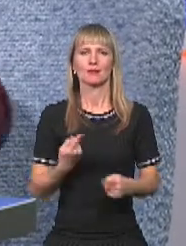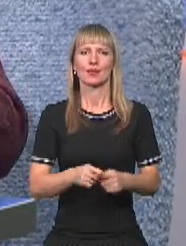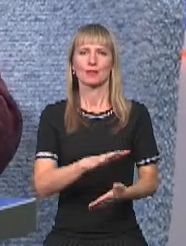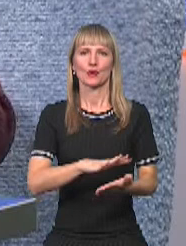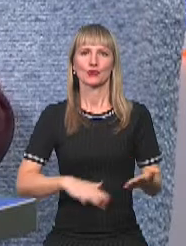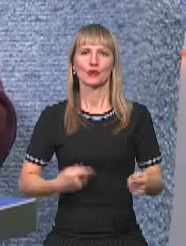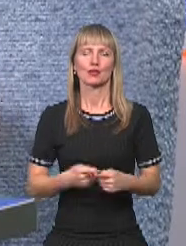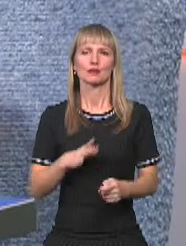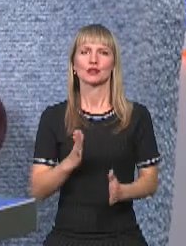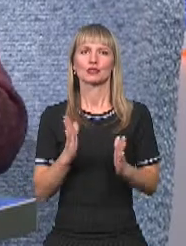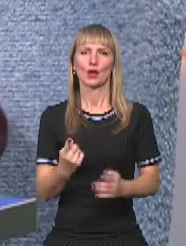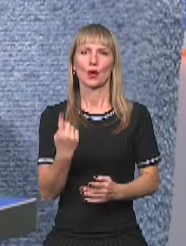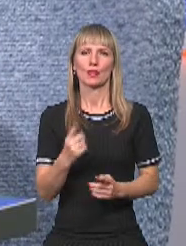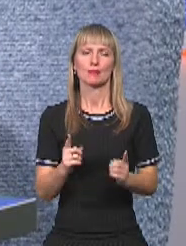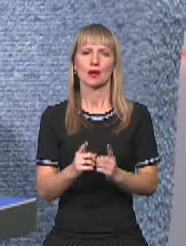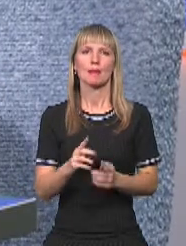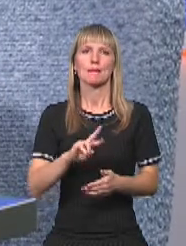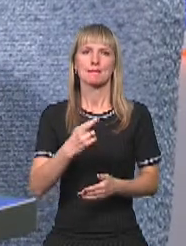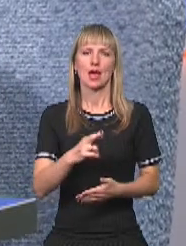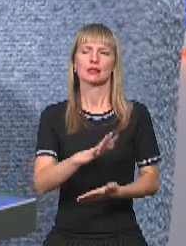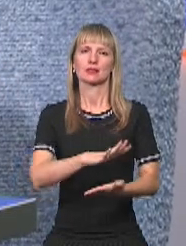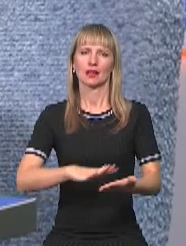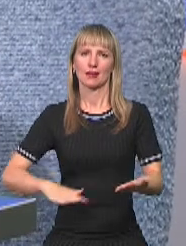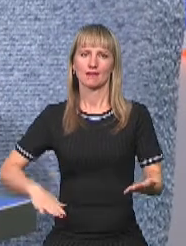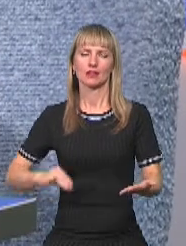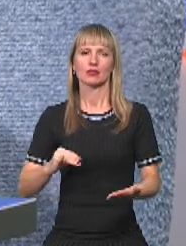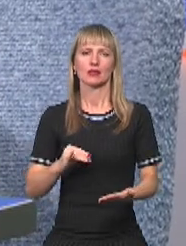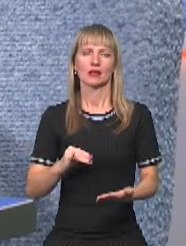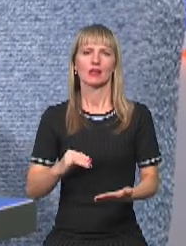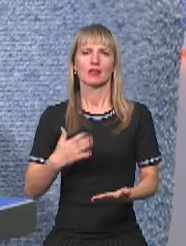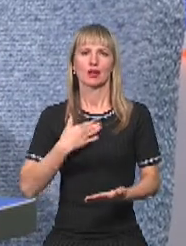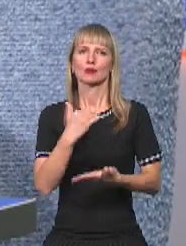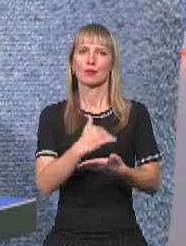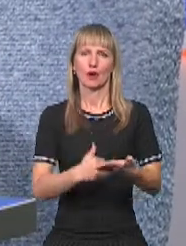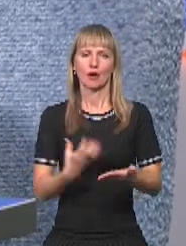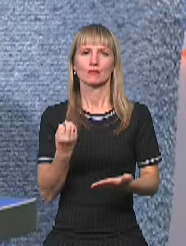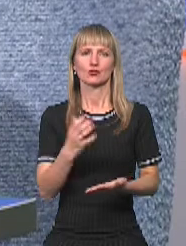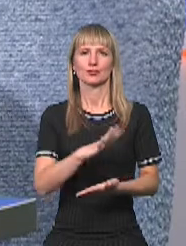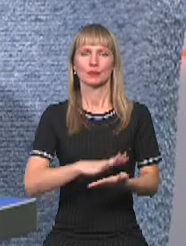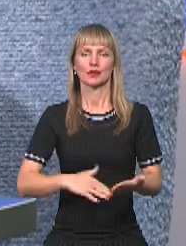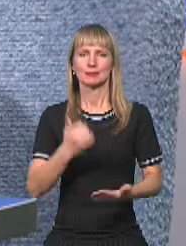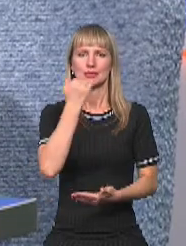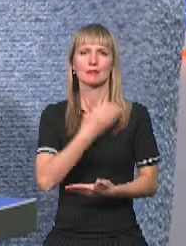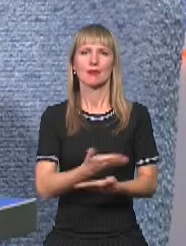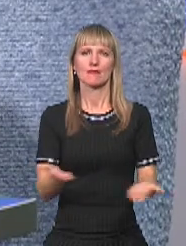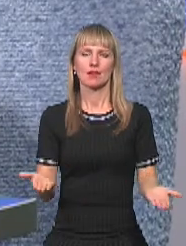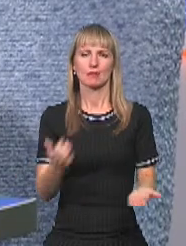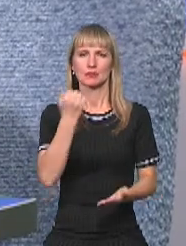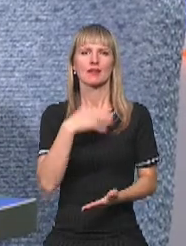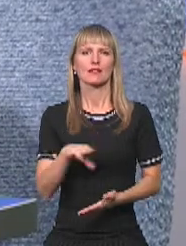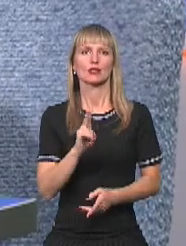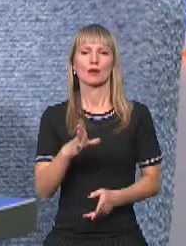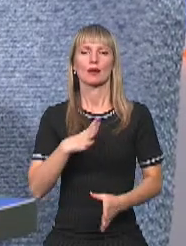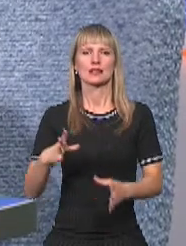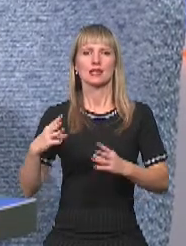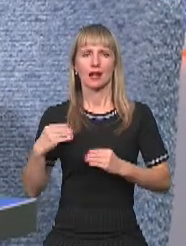Це був тільки один марш, але п'ятниці тривають. І ефіри на Суспільному Запоріжжя теж. Спасибі вам, спасибі всім, хто був з